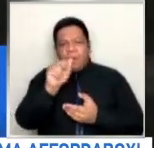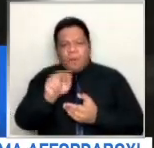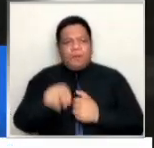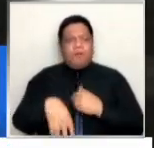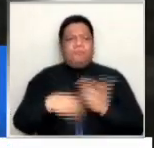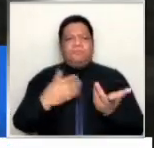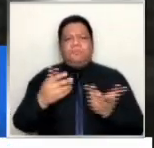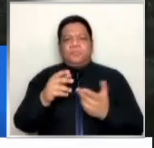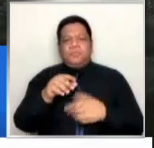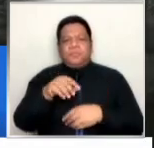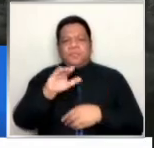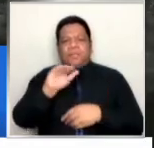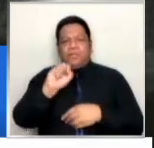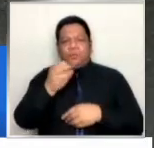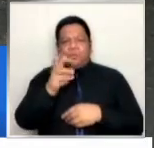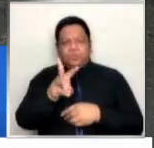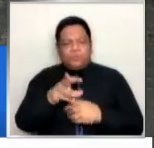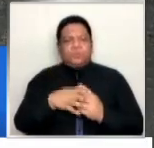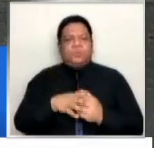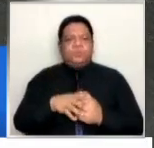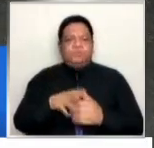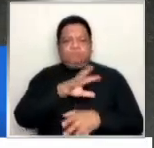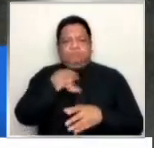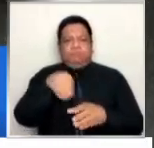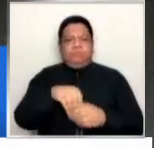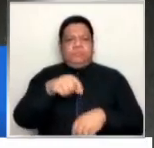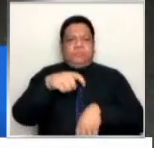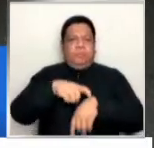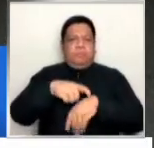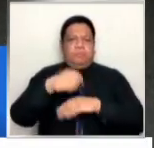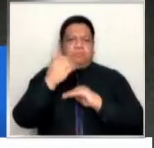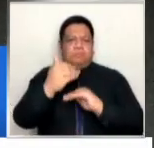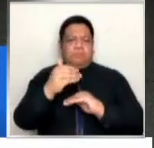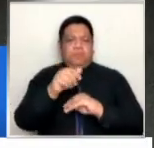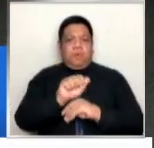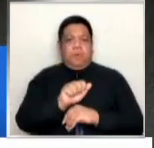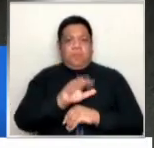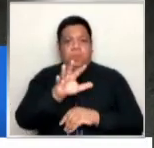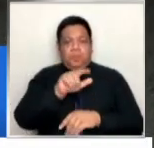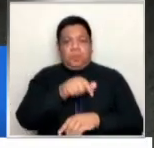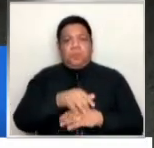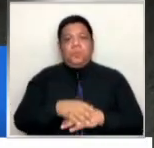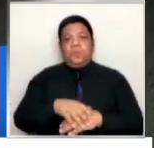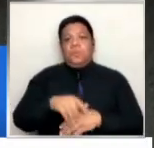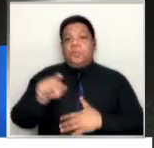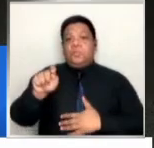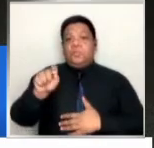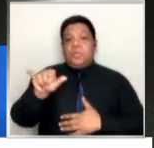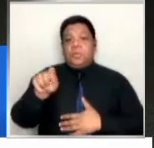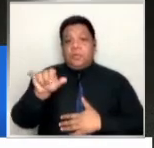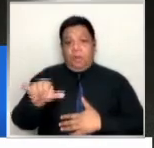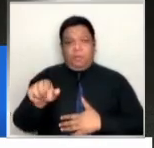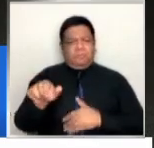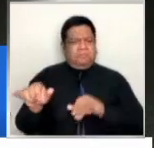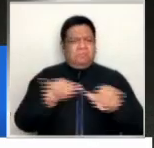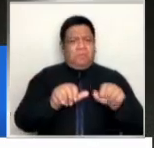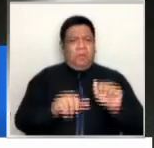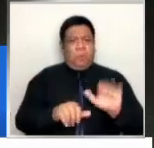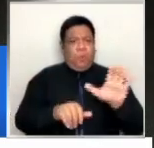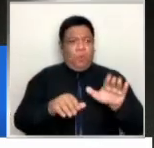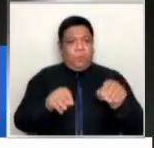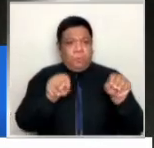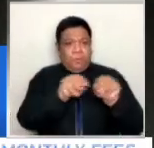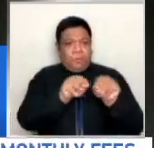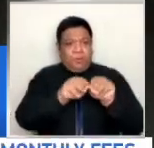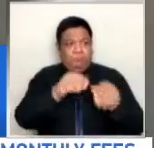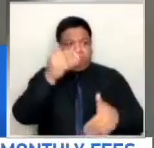lokal na pamahalaan. Pero tulad sa Taytay, wala ring boundary checkpoint ang Antipolo sa kalapit na Marikina City. Kung ito